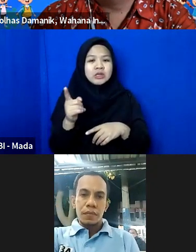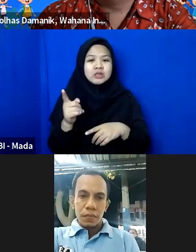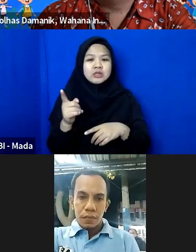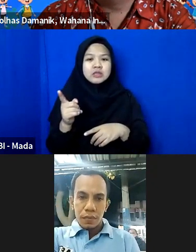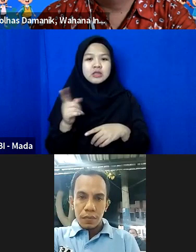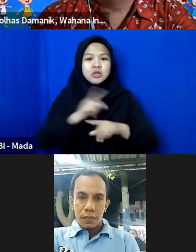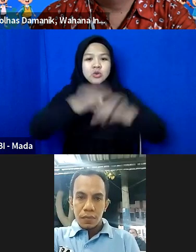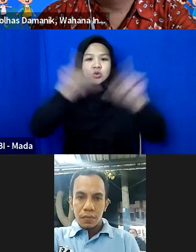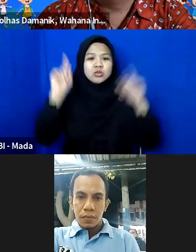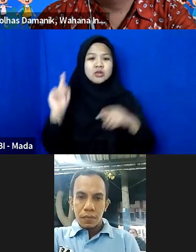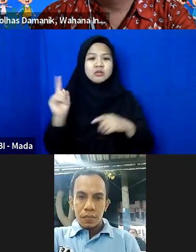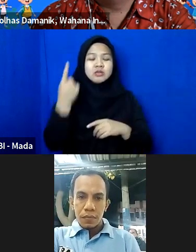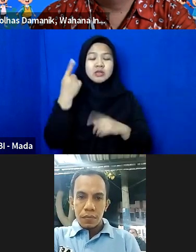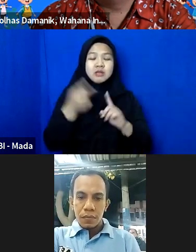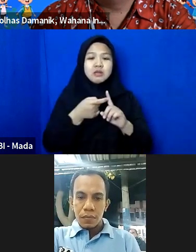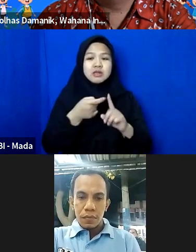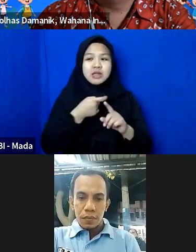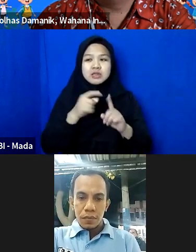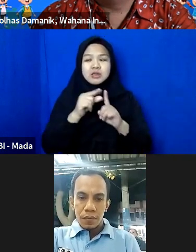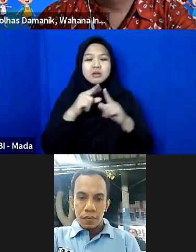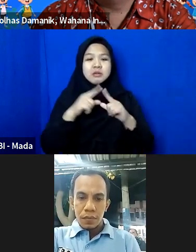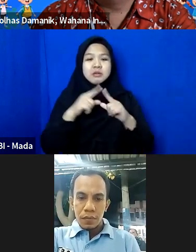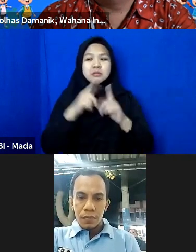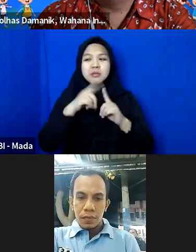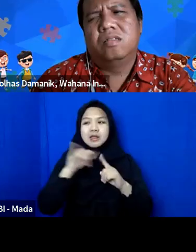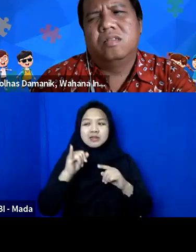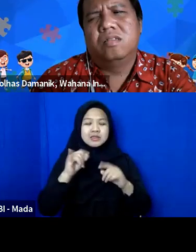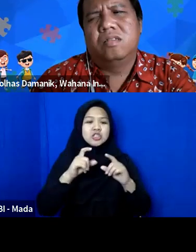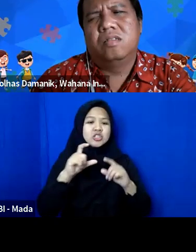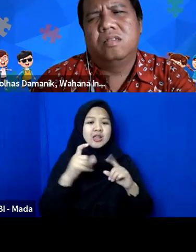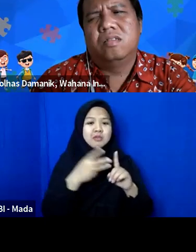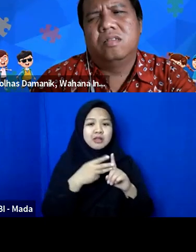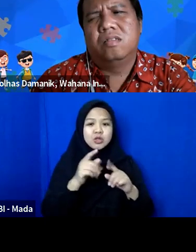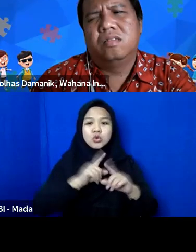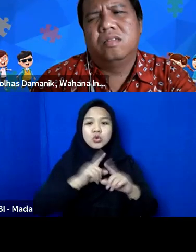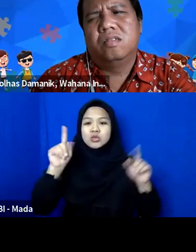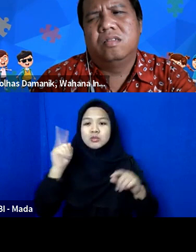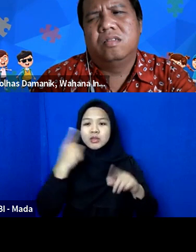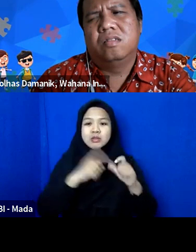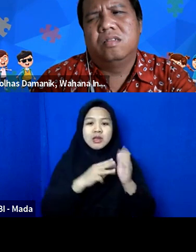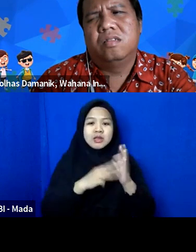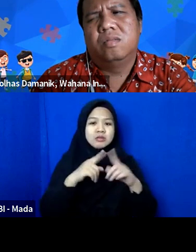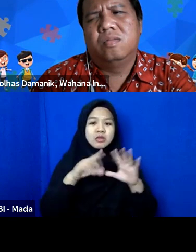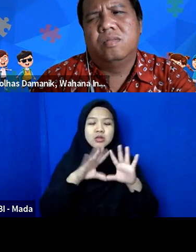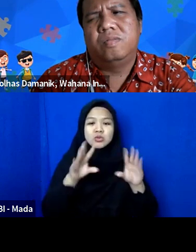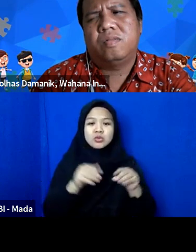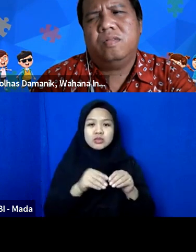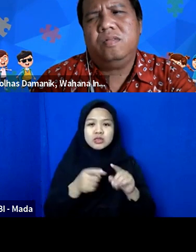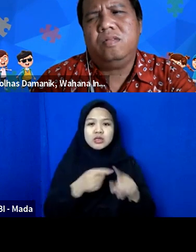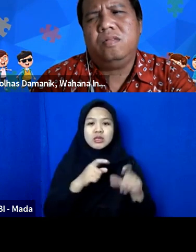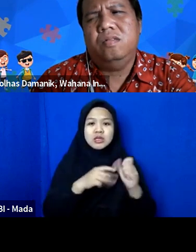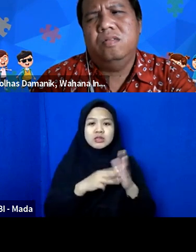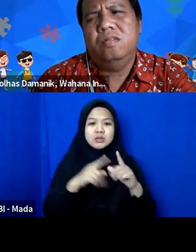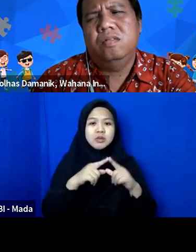lulusan pertama dari panti sosial Bina netra cahaya batin lulusan pertama SMA inklusi yaitu dari